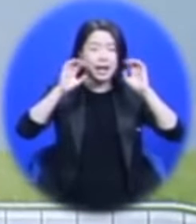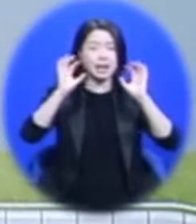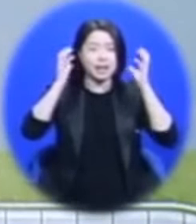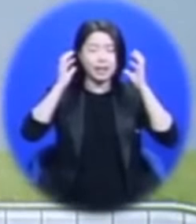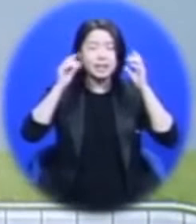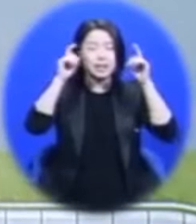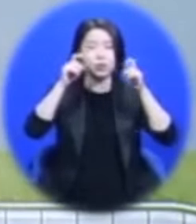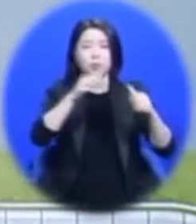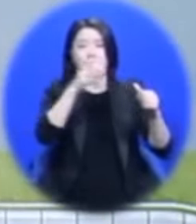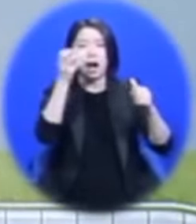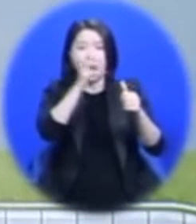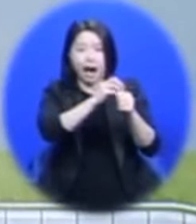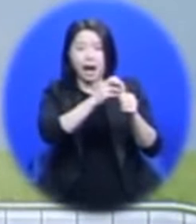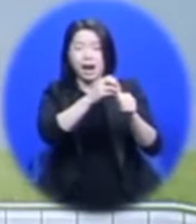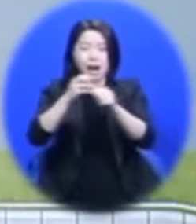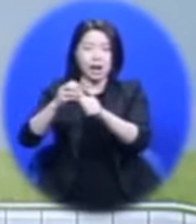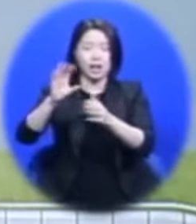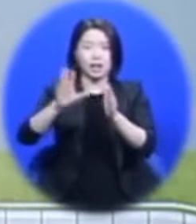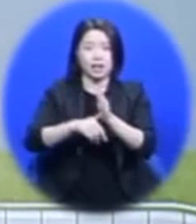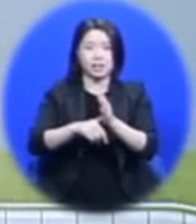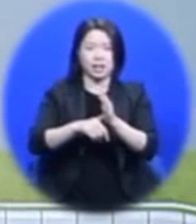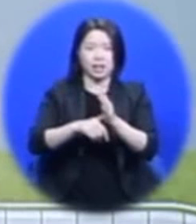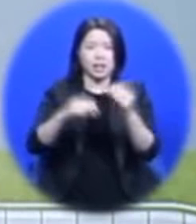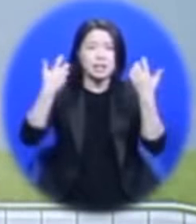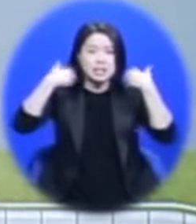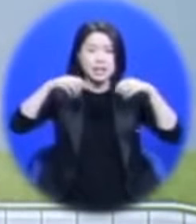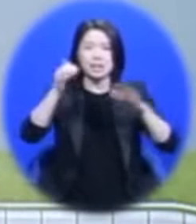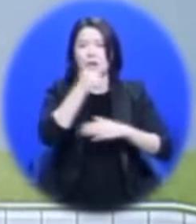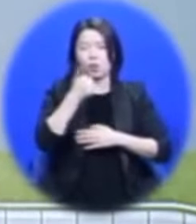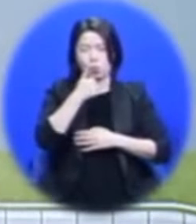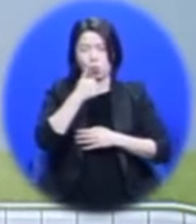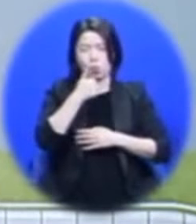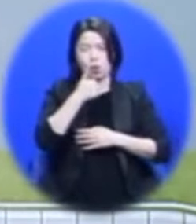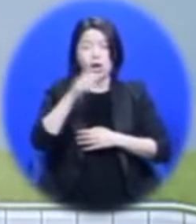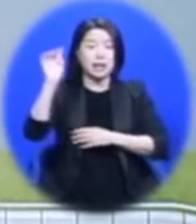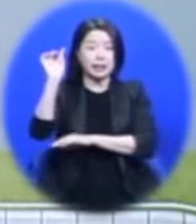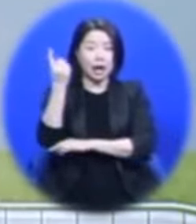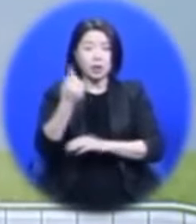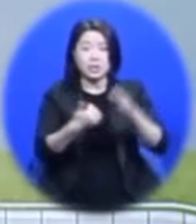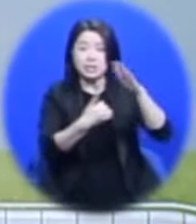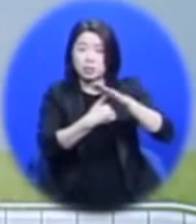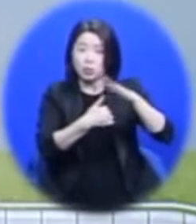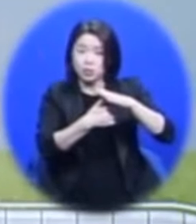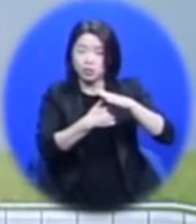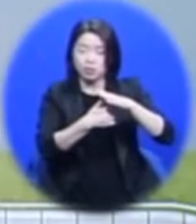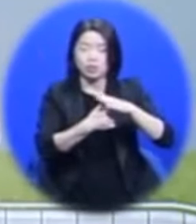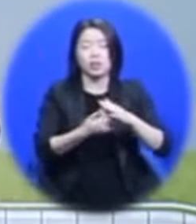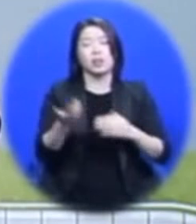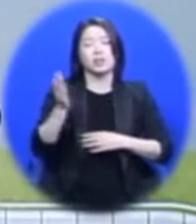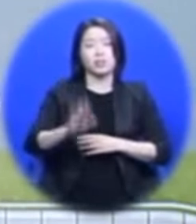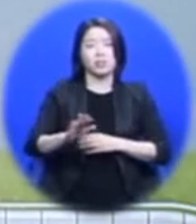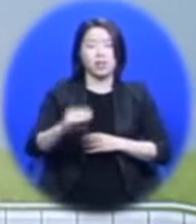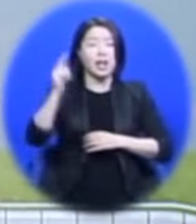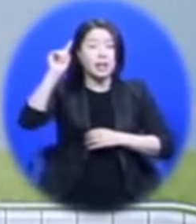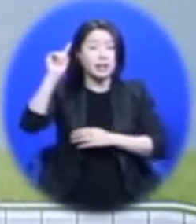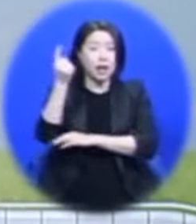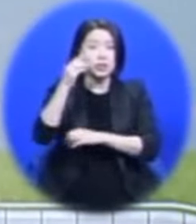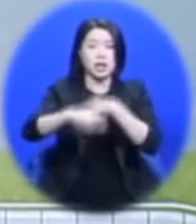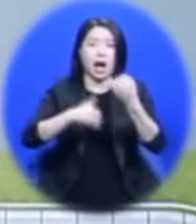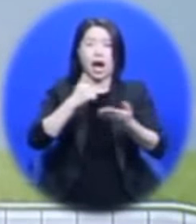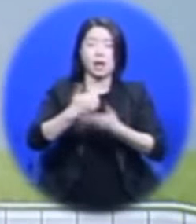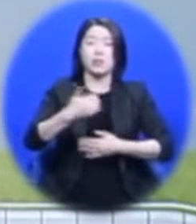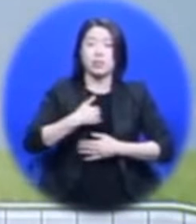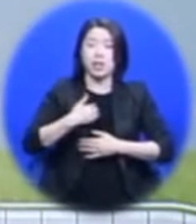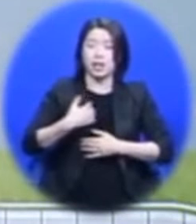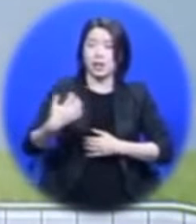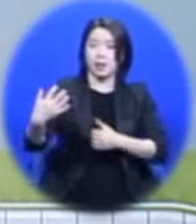여러분 사자와 곰입니다. 그리고 다윗은 소년이고, 그런데 다윗은 하나님께서 내게